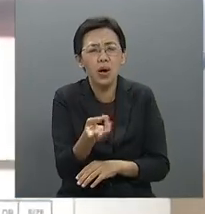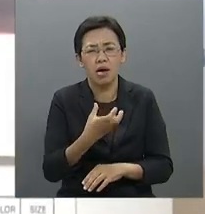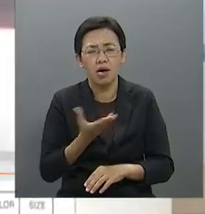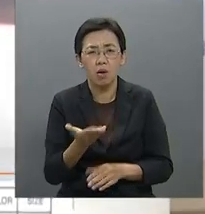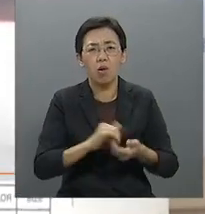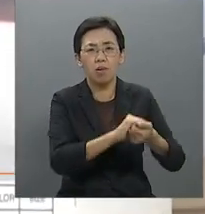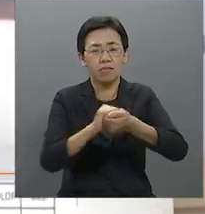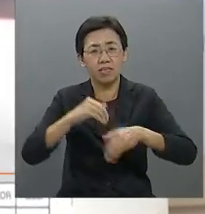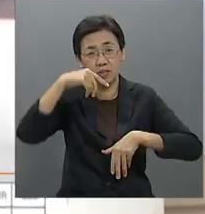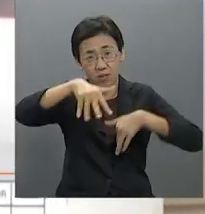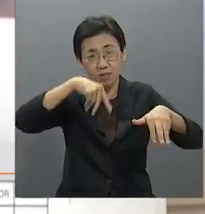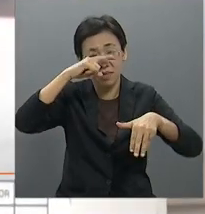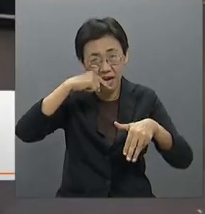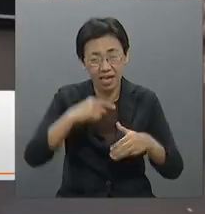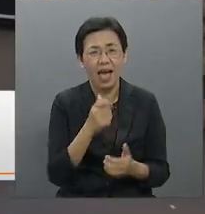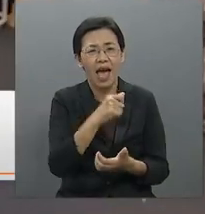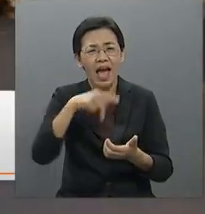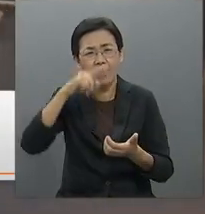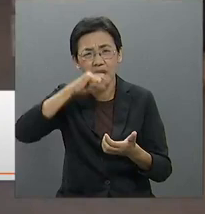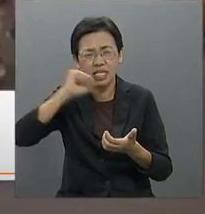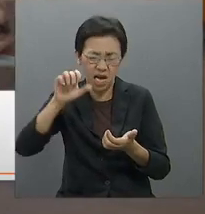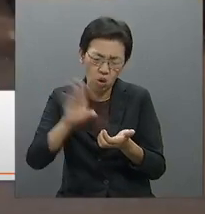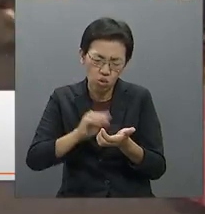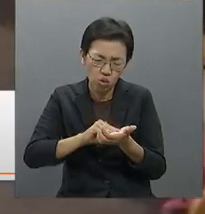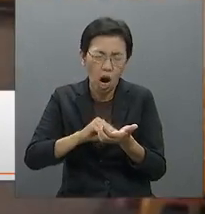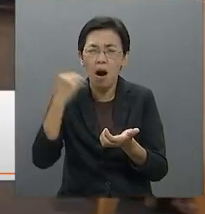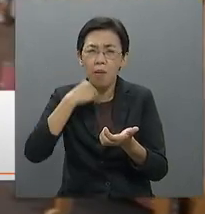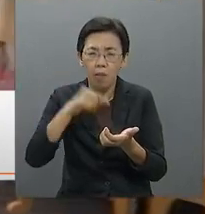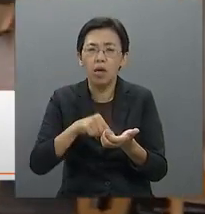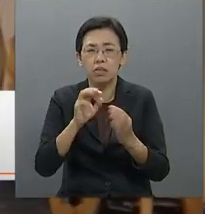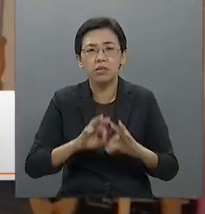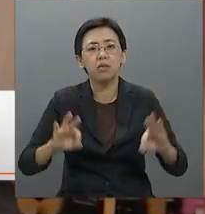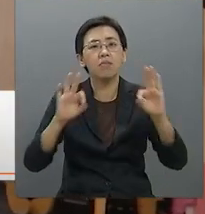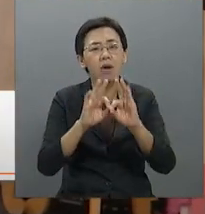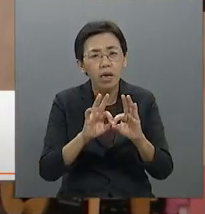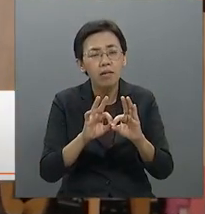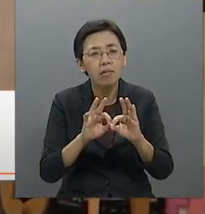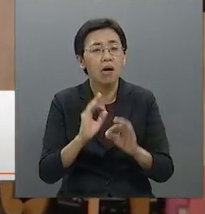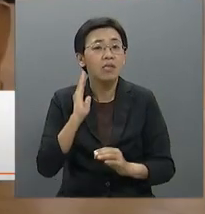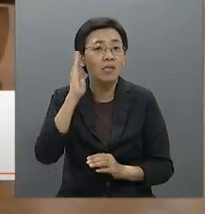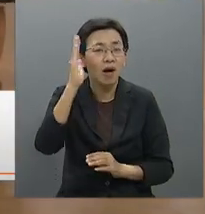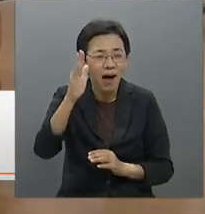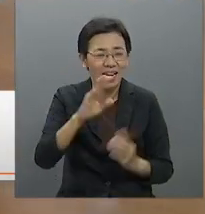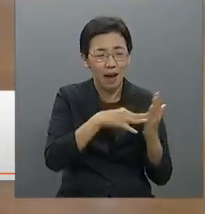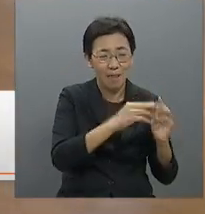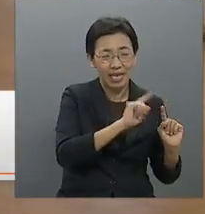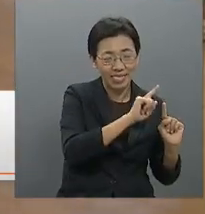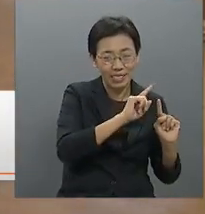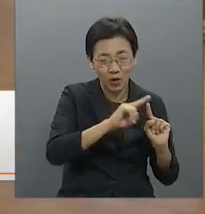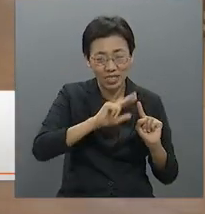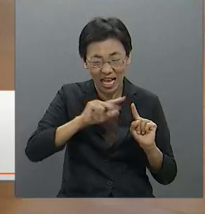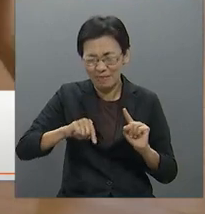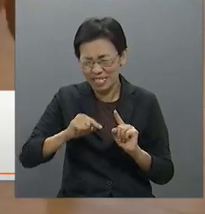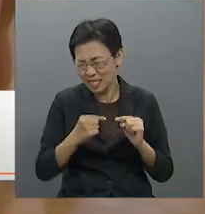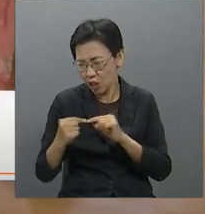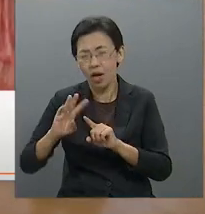Application Thaiนะให้มากขึ้นเพระเป็นส่งสำคัญที่จะทำให้เราเก้าไปสู่ระยะที่ 4 อย่างปลอดภัยเนื่องจากการเปิด